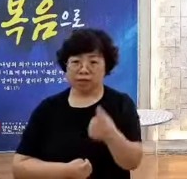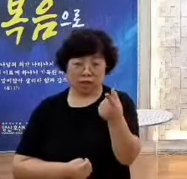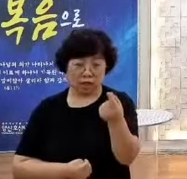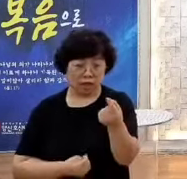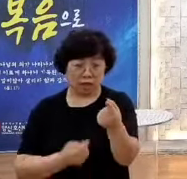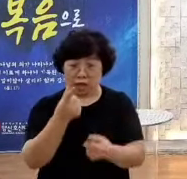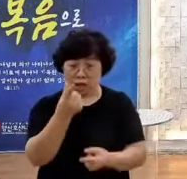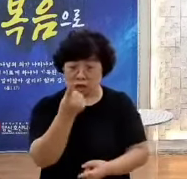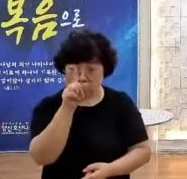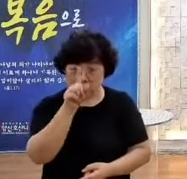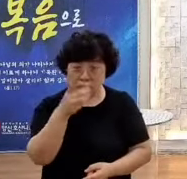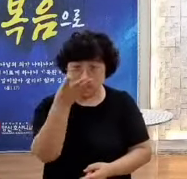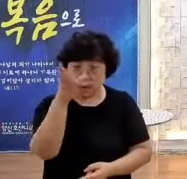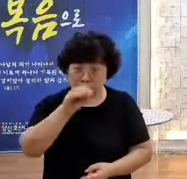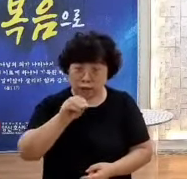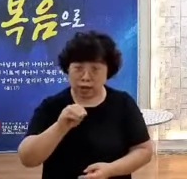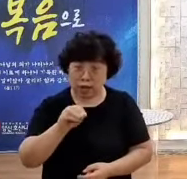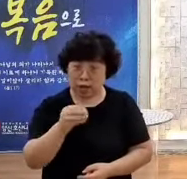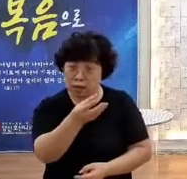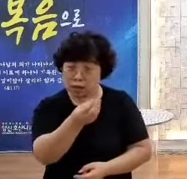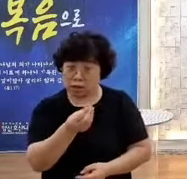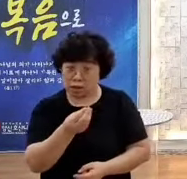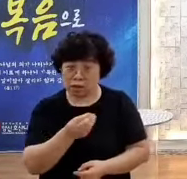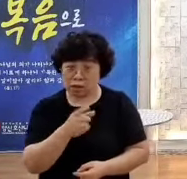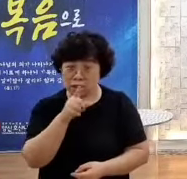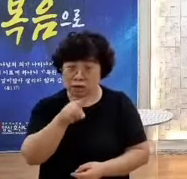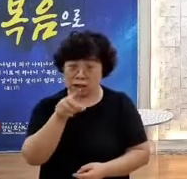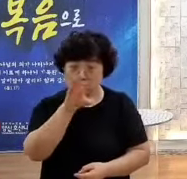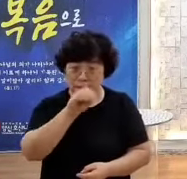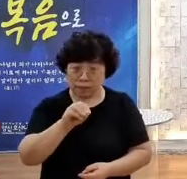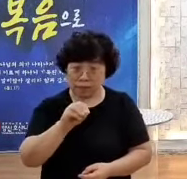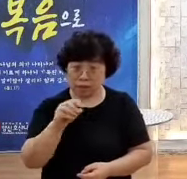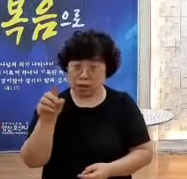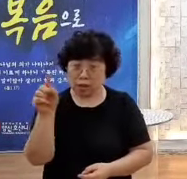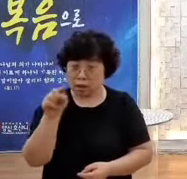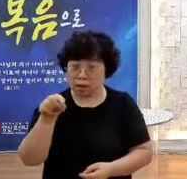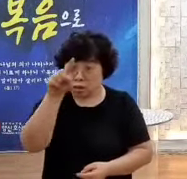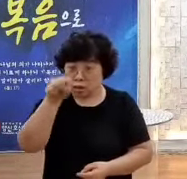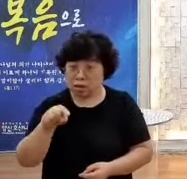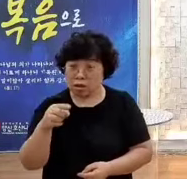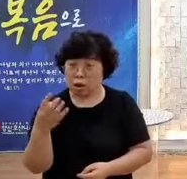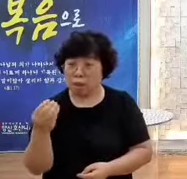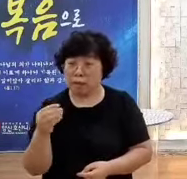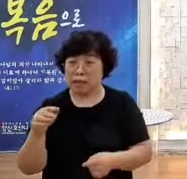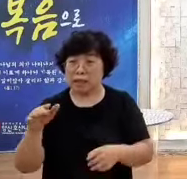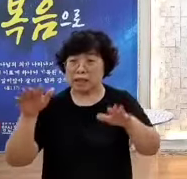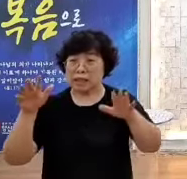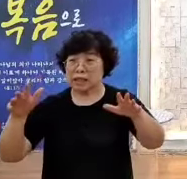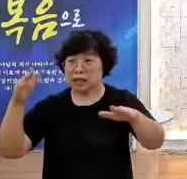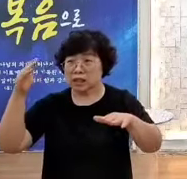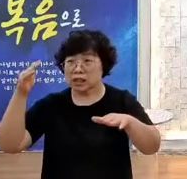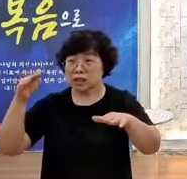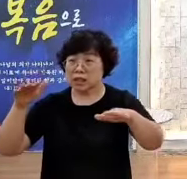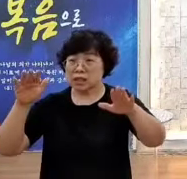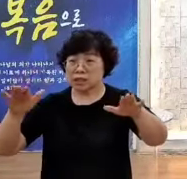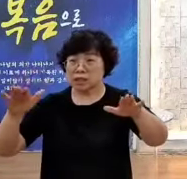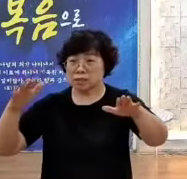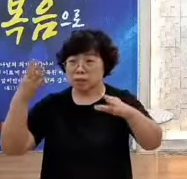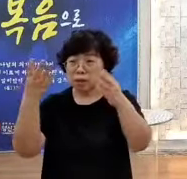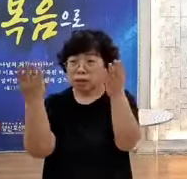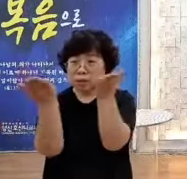달란트가 도대체 얼마냐? 요즘 말로 하면 수십억입니다. 수십억. 여러분, 여기 계신 분